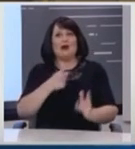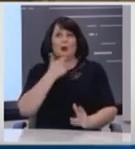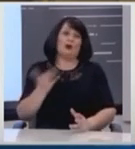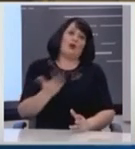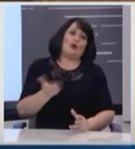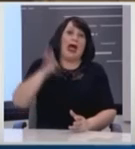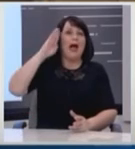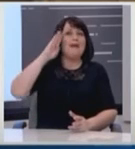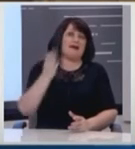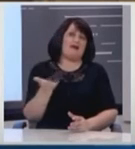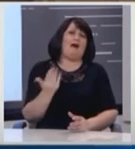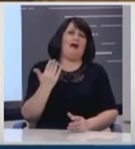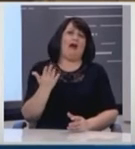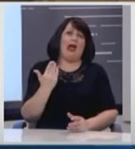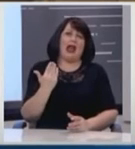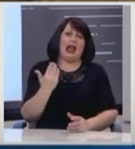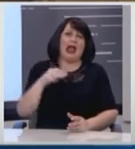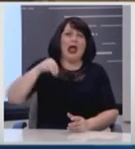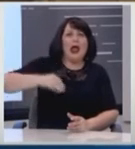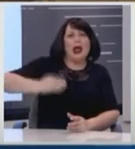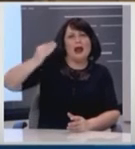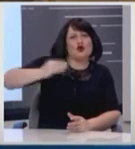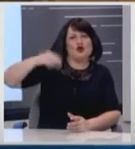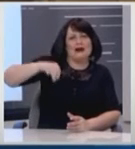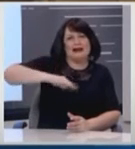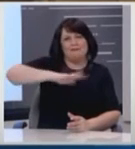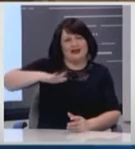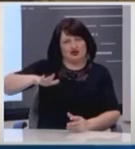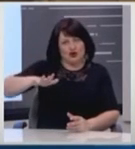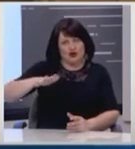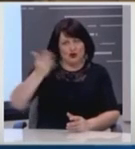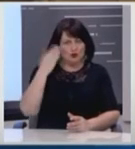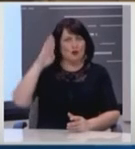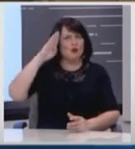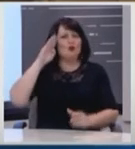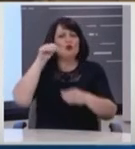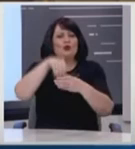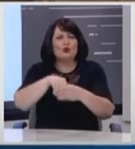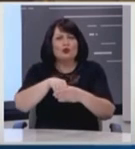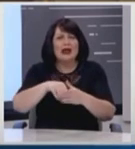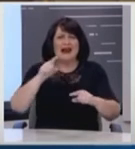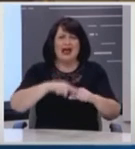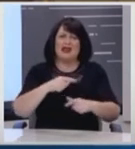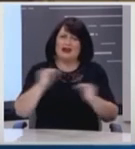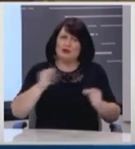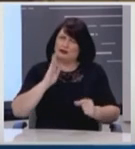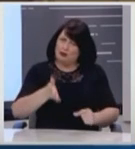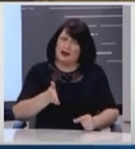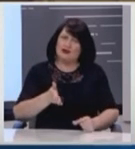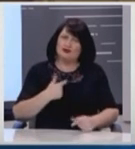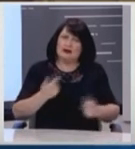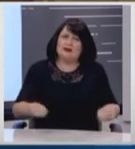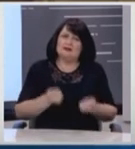των Ηνωμένων Πολιτειών στην Ανατολική Μεσόγειο, θα καταφέρουμε και εδώ στην Ελλάδα και στην Κύπρο να εκμεταλλευτούμε για